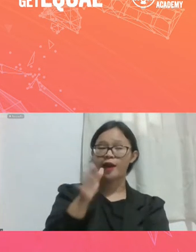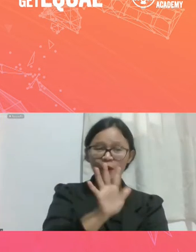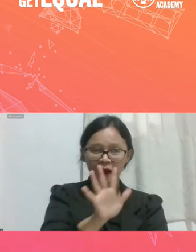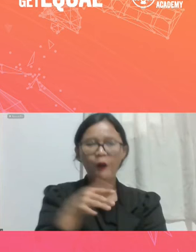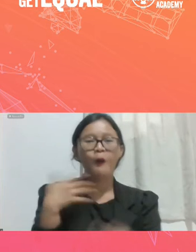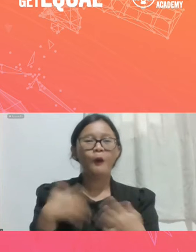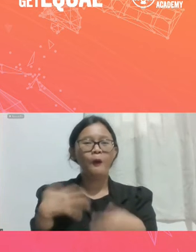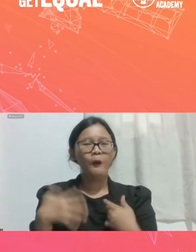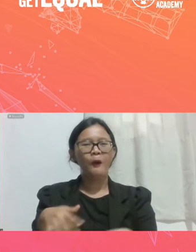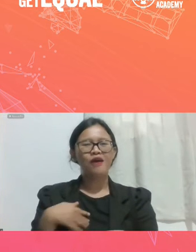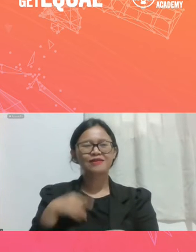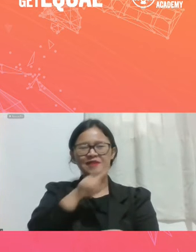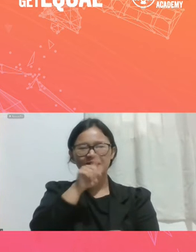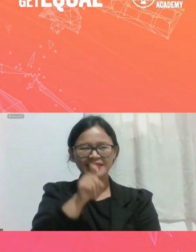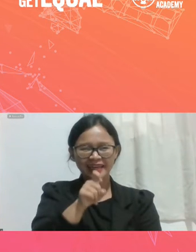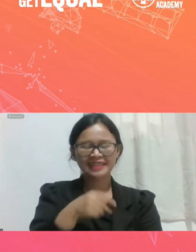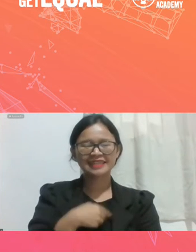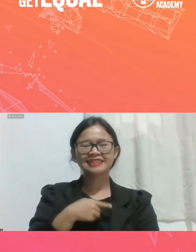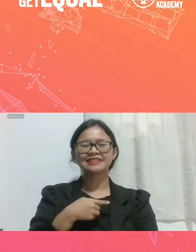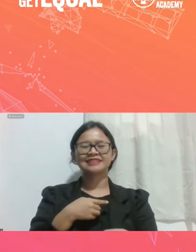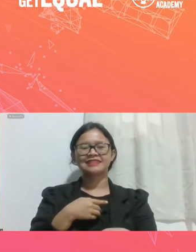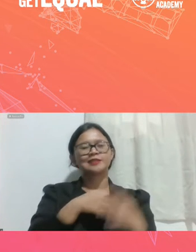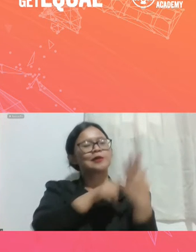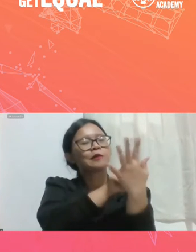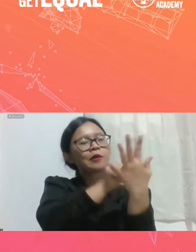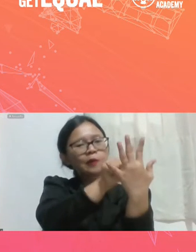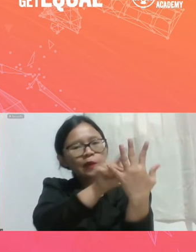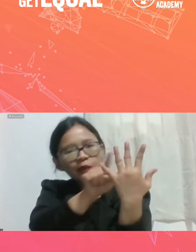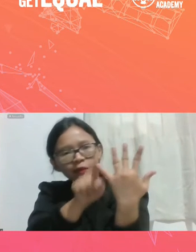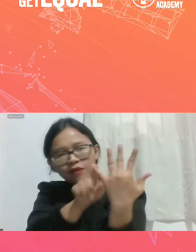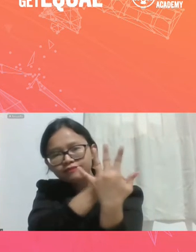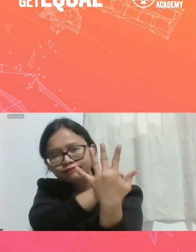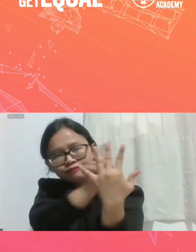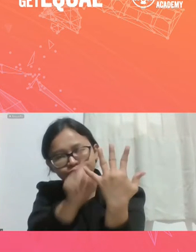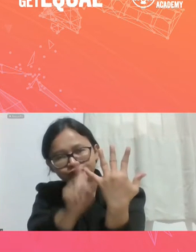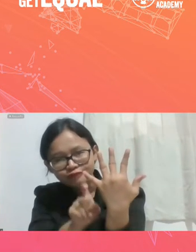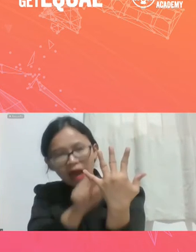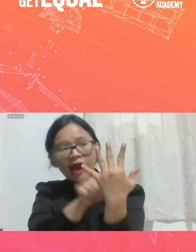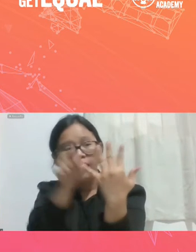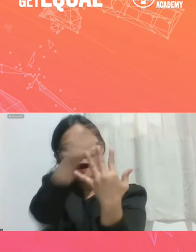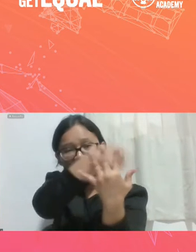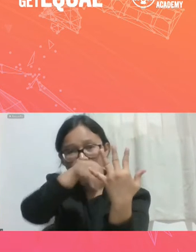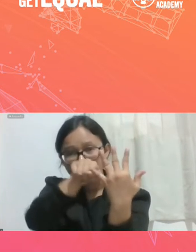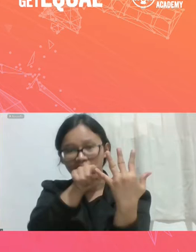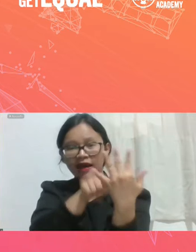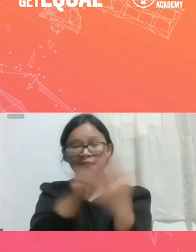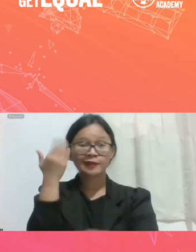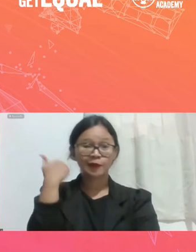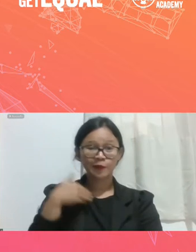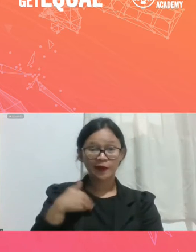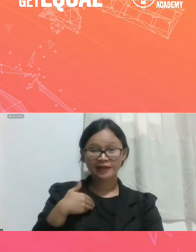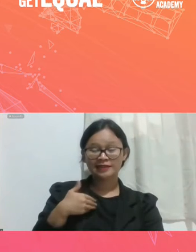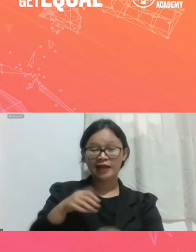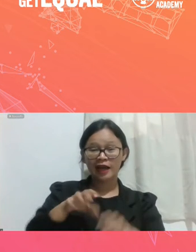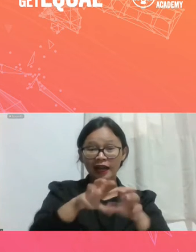menarik. Dari Devi, Patricia, Fayana, Filia, dan juga Salwa, kemarin saat kita Girls Leadership Class,